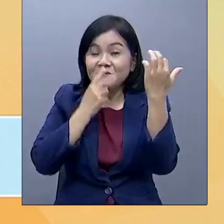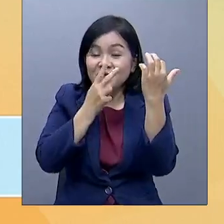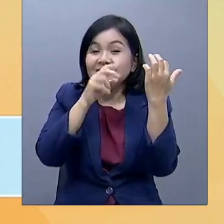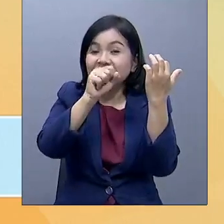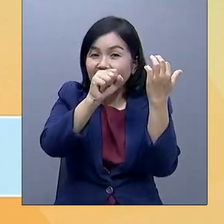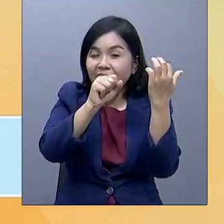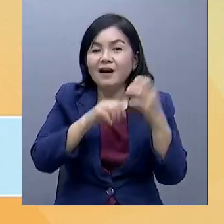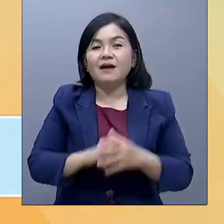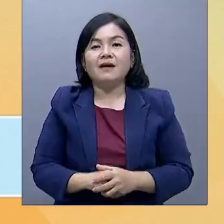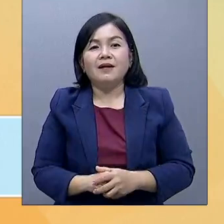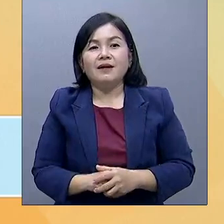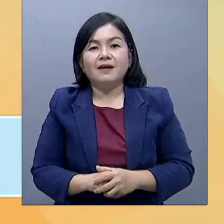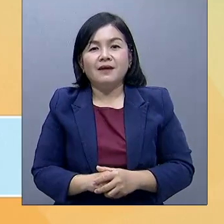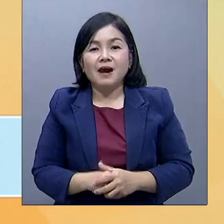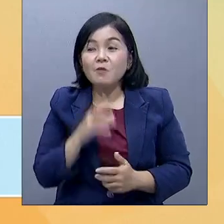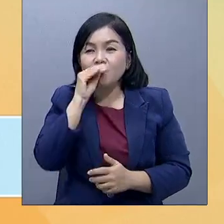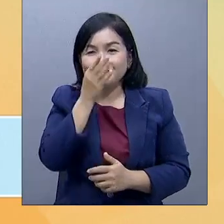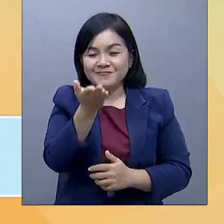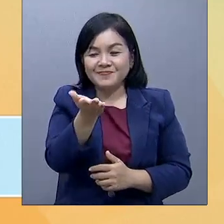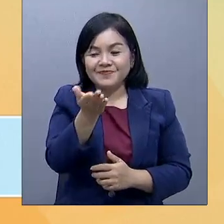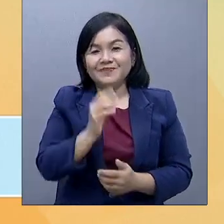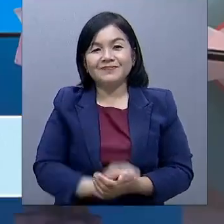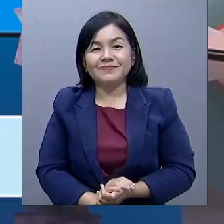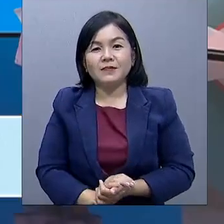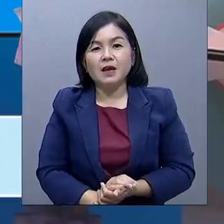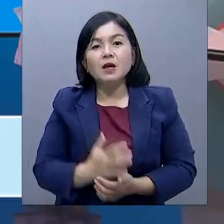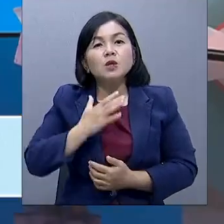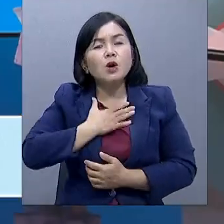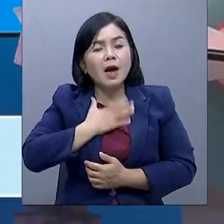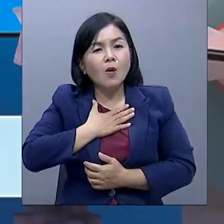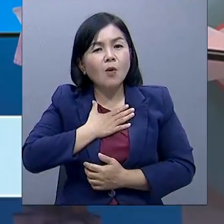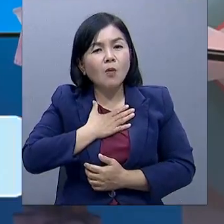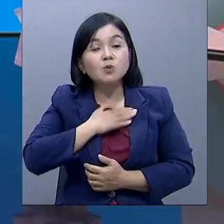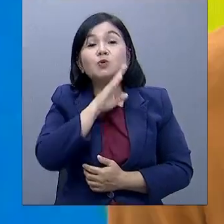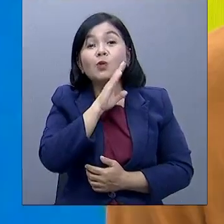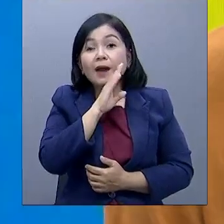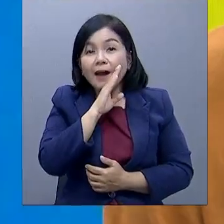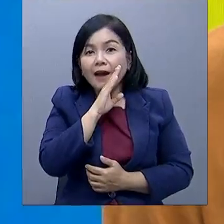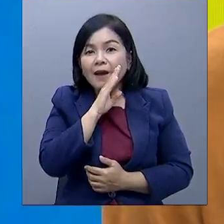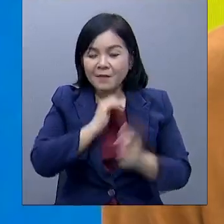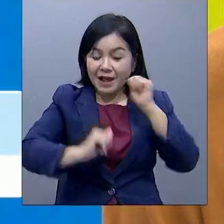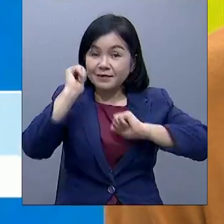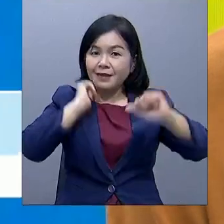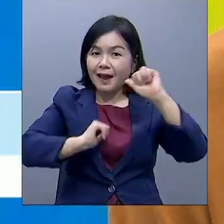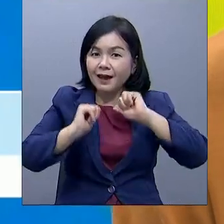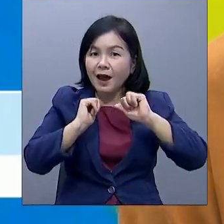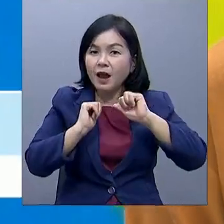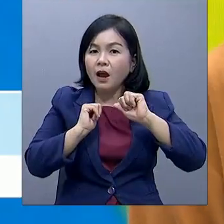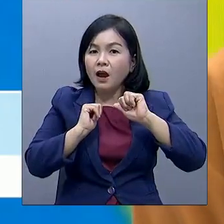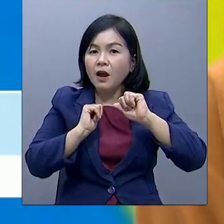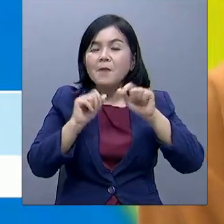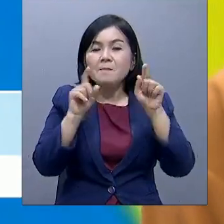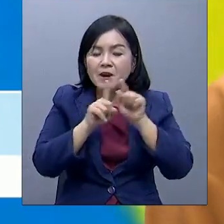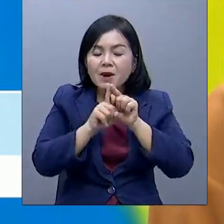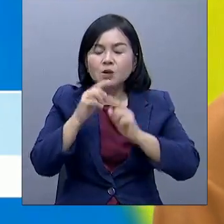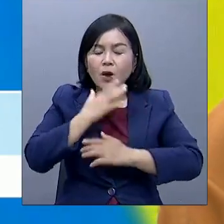ใช่ค่ะอย่างฟุ้นนะคะ ฟุ้นสักคนนึง สำหรับฟุ้นอาจจะเป็นถ้าเกิดพอได้รับบทนี้เกี่ยวกับคุณค่ามากกว่าเหมือนบางที